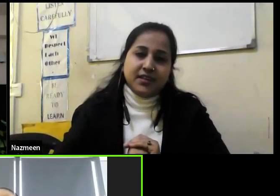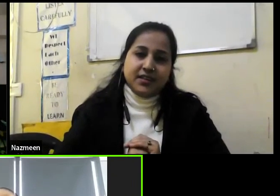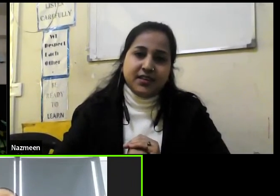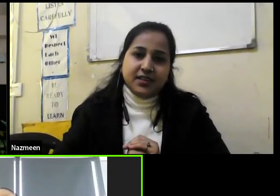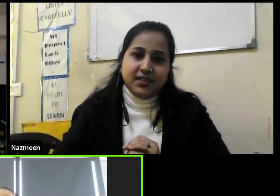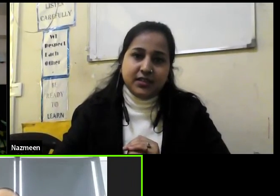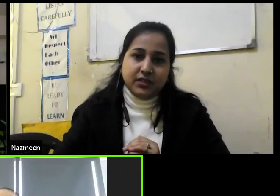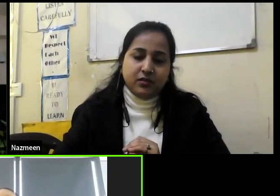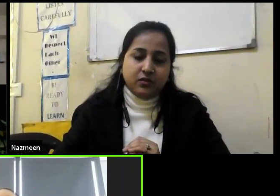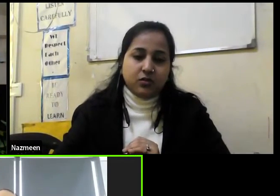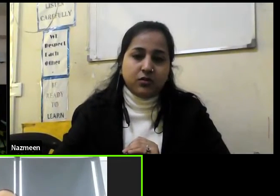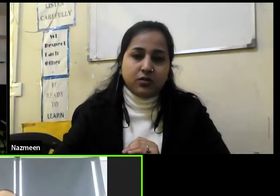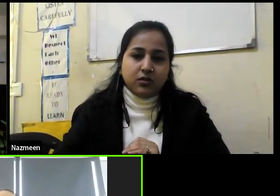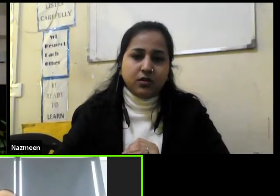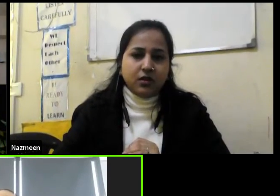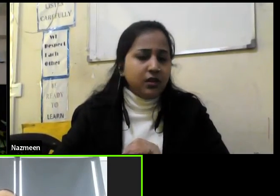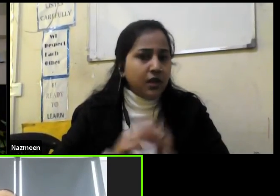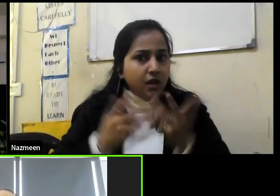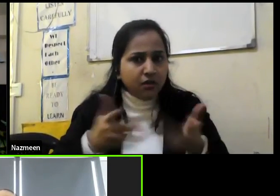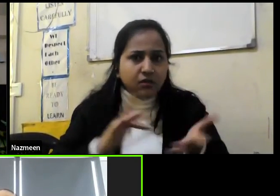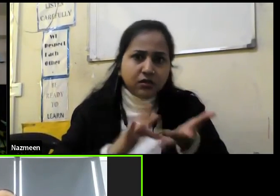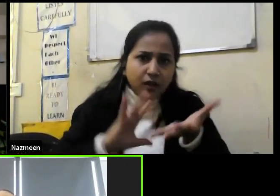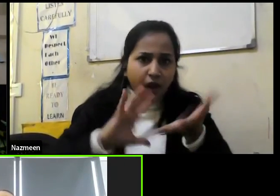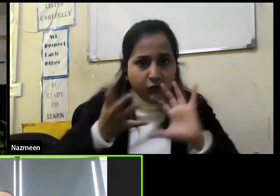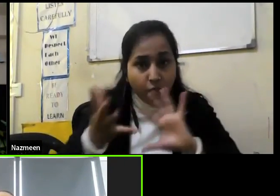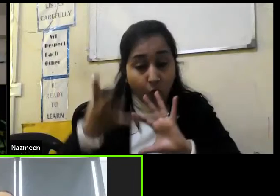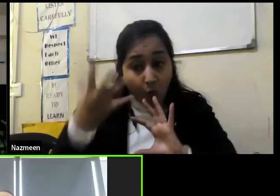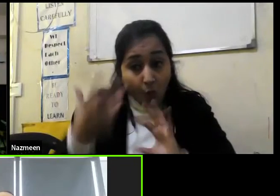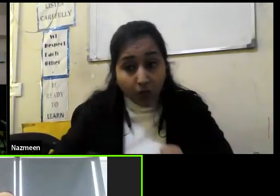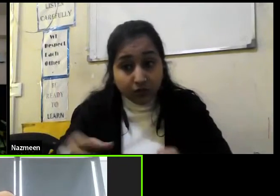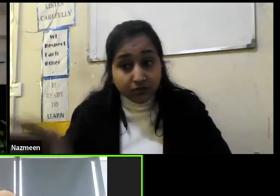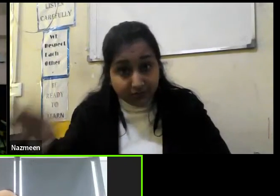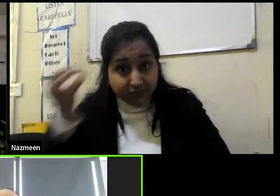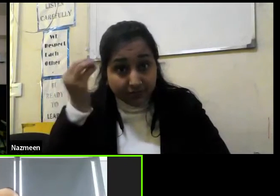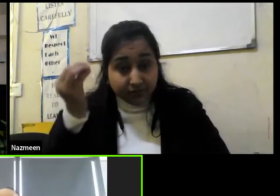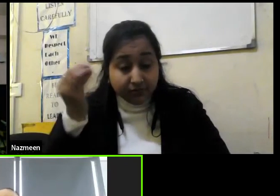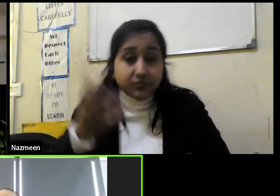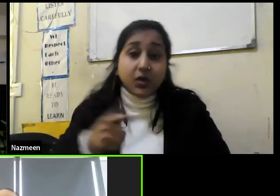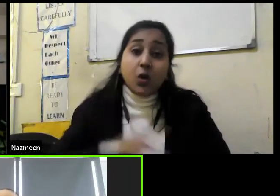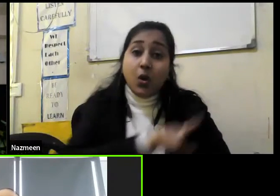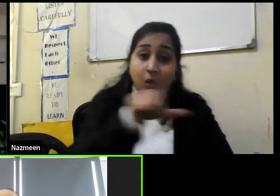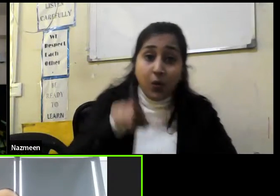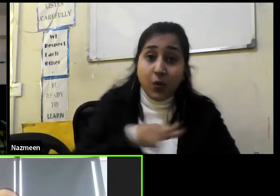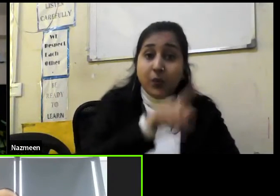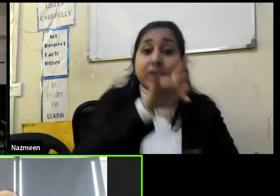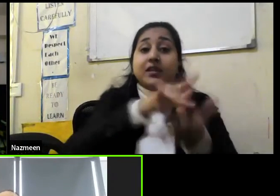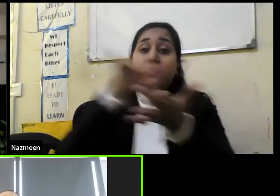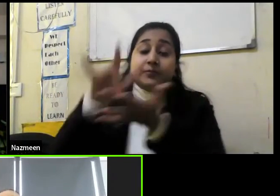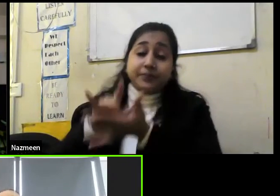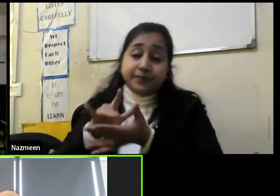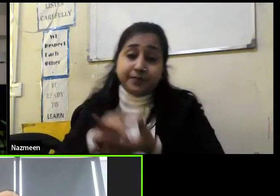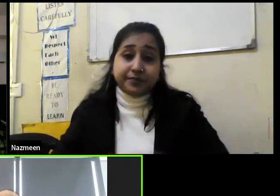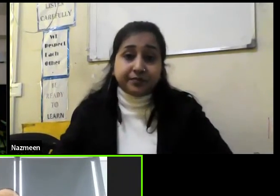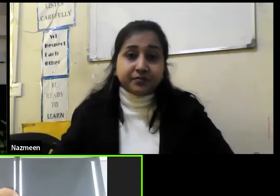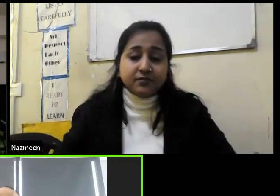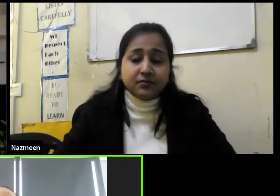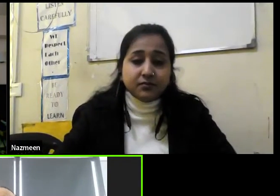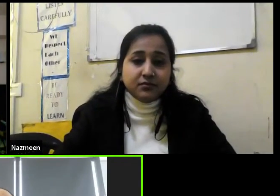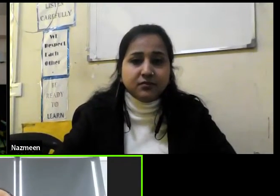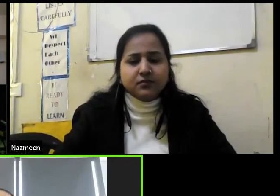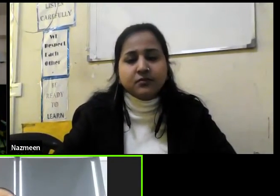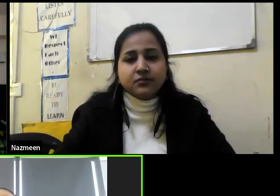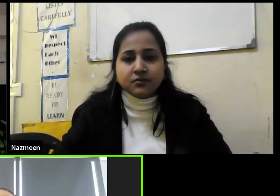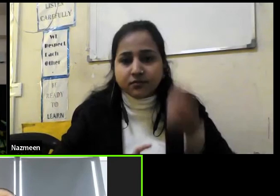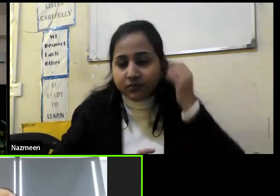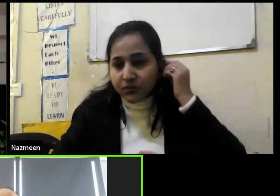है. जो किसी को भी ये टेक्नोलॉजी लेना है और लोकल एरिया में, रीजनल एरिया में कमर्शियलाइज करना है, उसके लिए